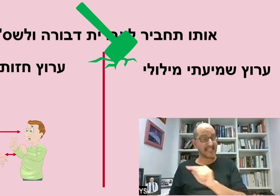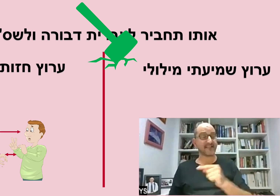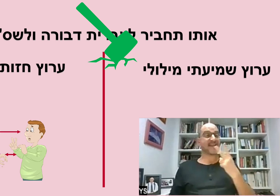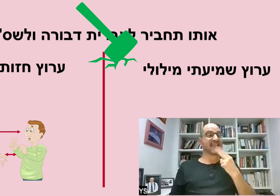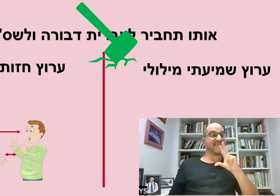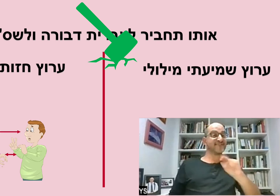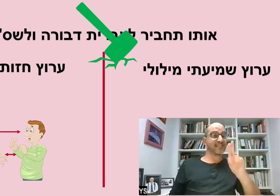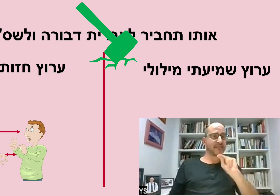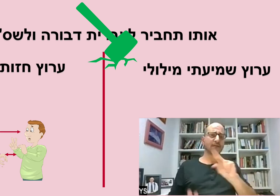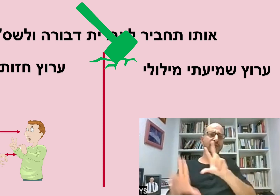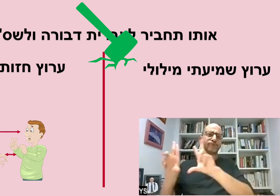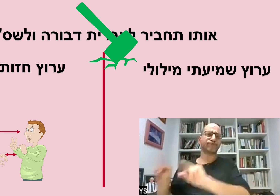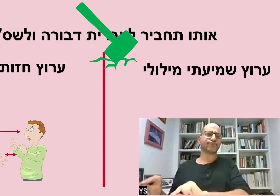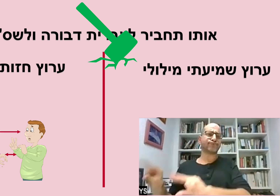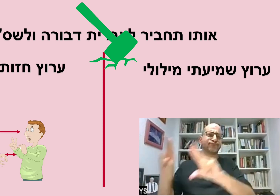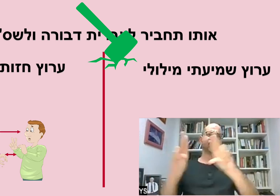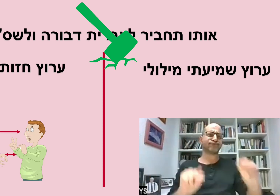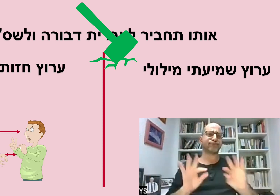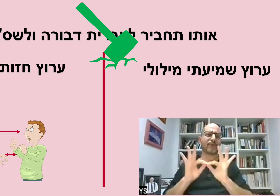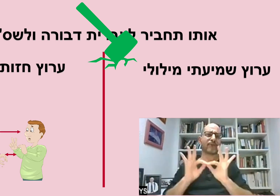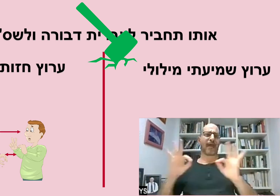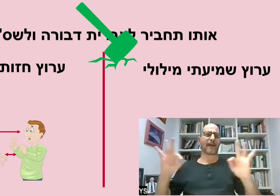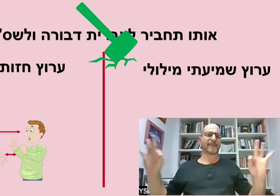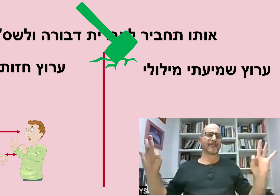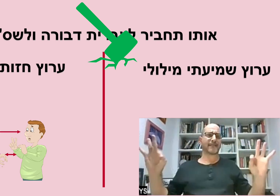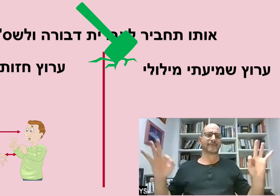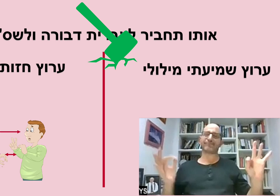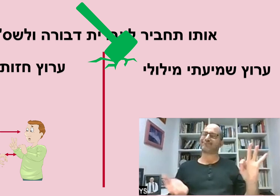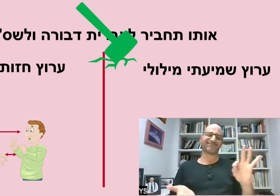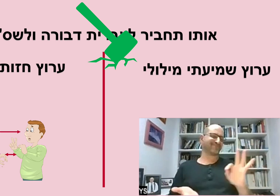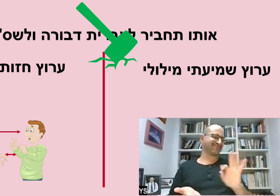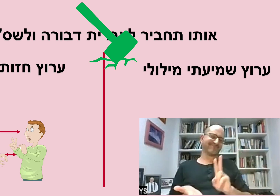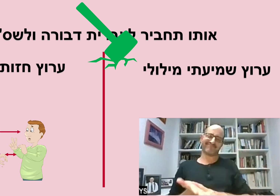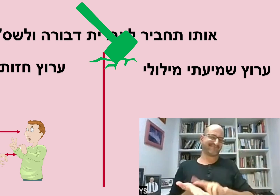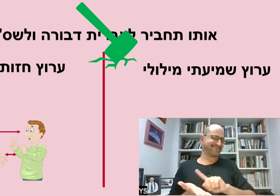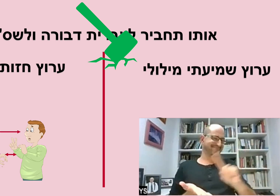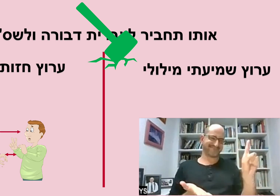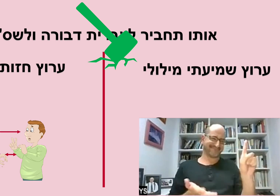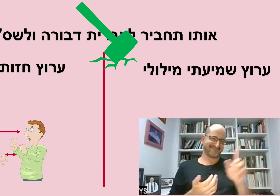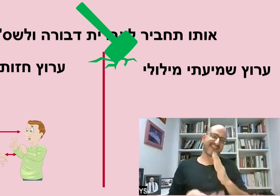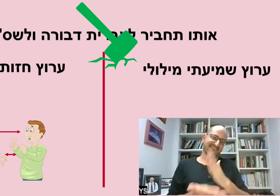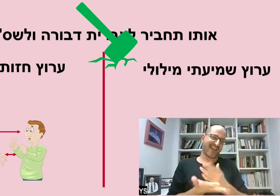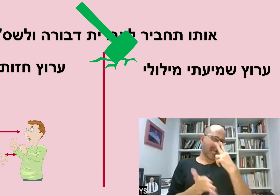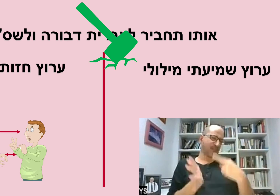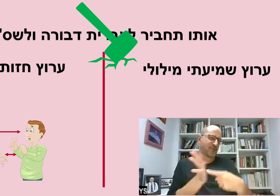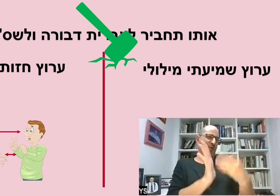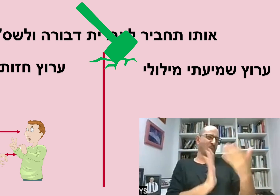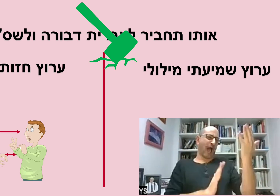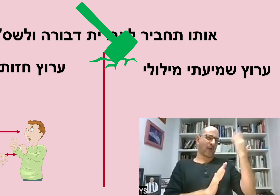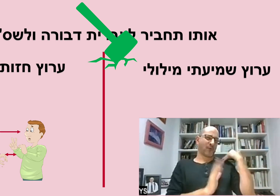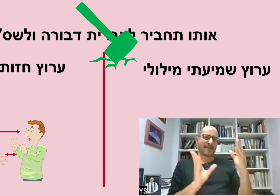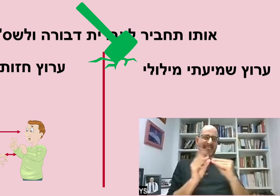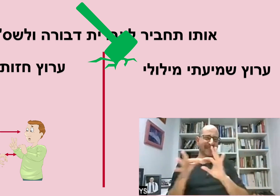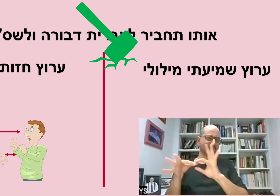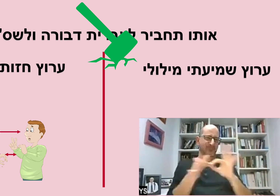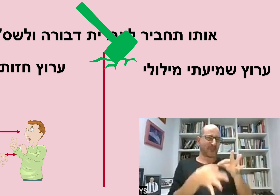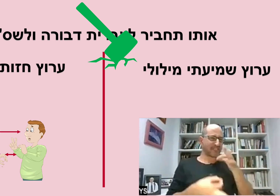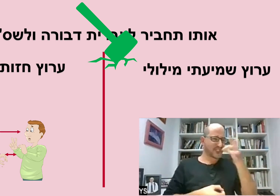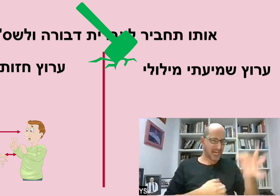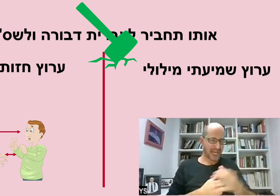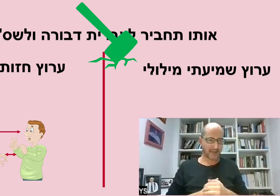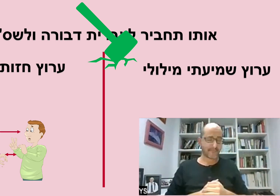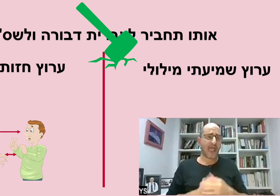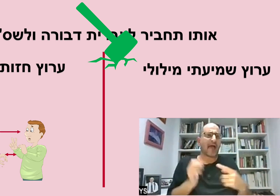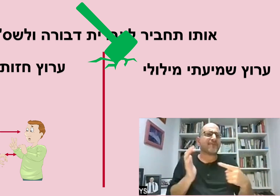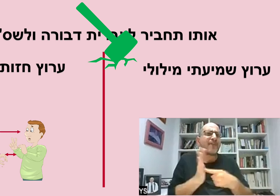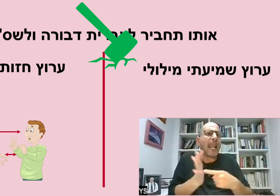שפת הסימנים הישראלית והשפה הדבורה הם אותו דבר מבחינה תחבירית, אבל לא, זה לא נכון. והראינו דוגמה קודמת